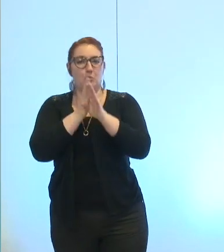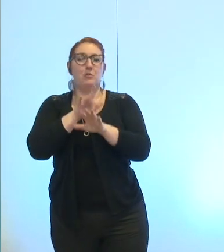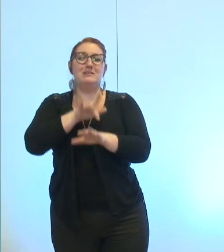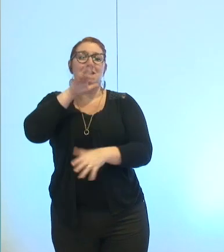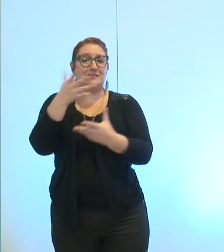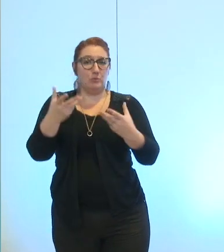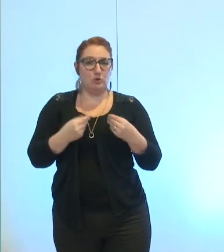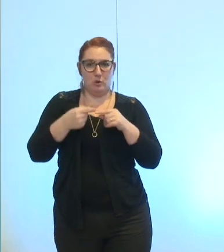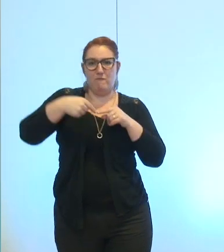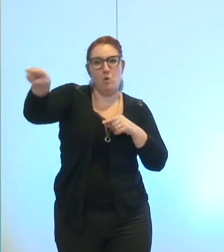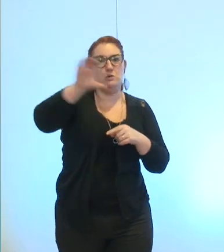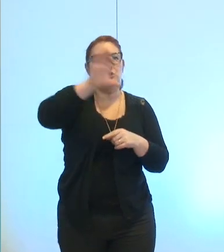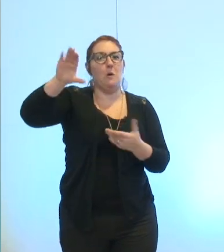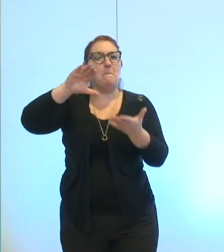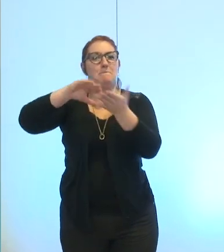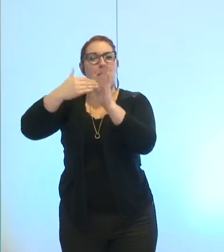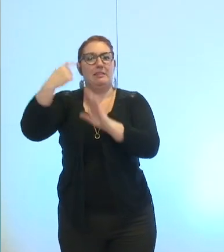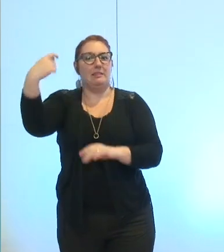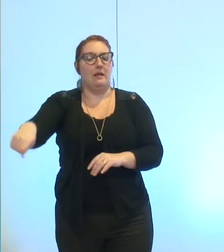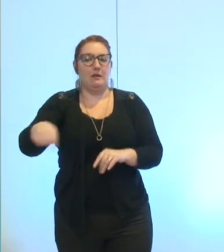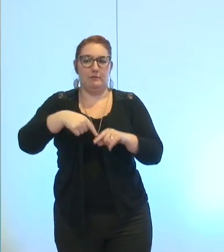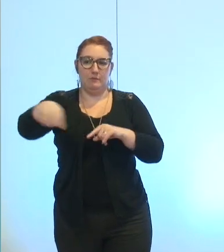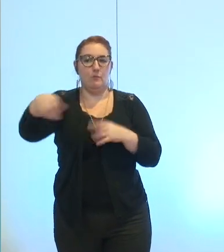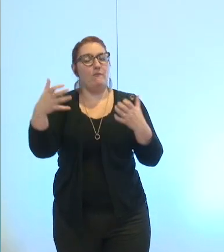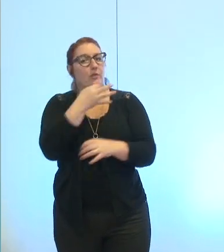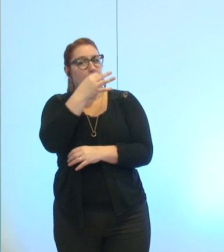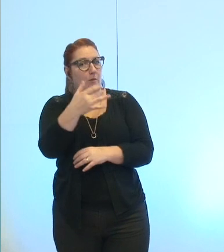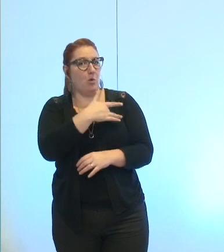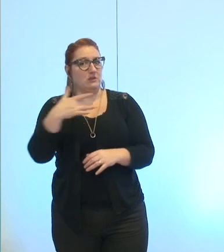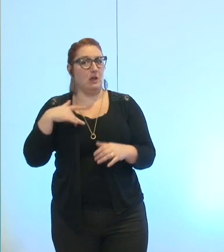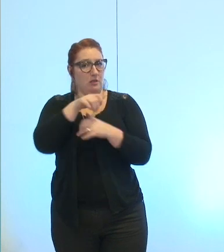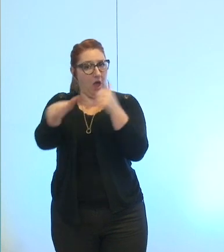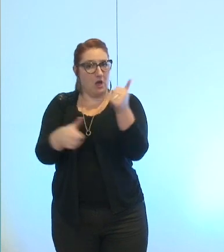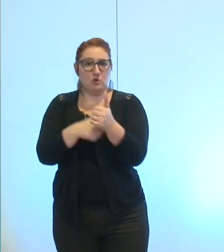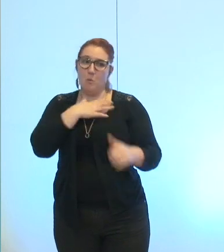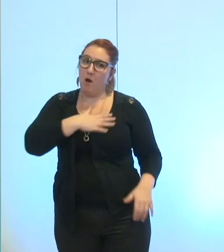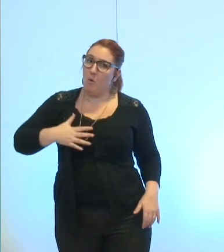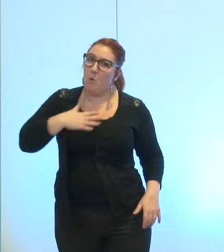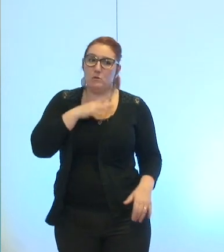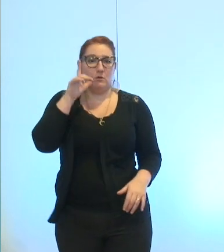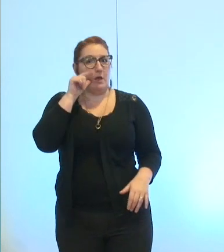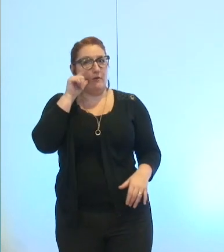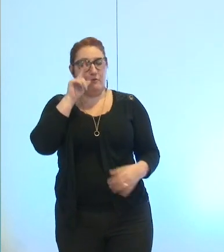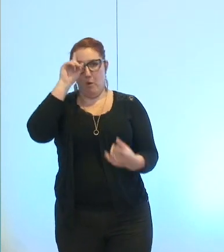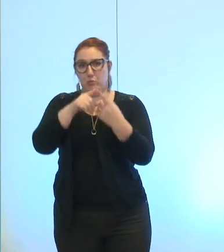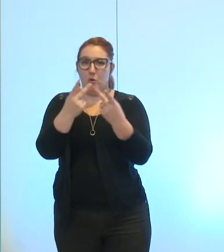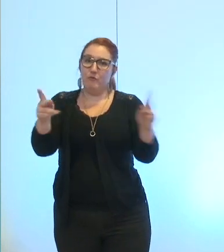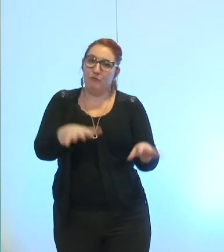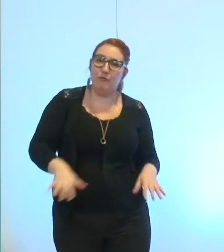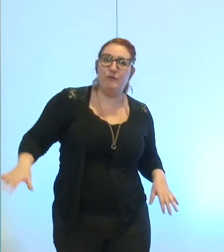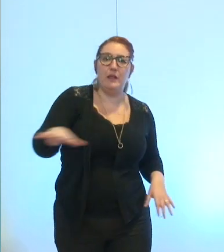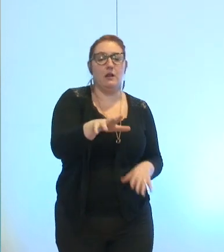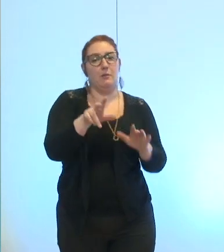sensible je souhaite simplement dire qu'en tant qu'adjointe à la santé je me réjouis que nos efforts pour améliorer le cadre de vie des grenobloises et des